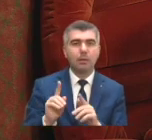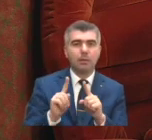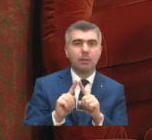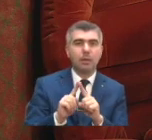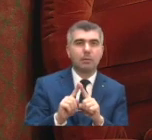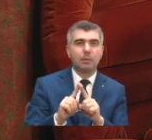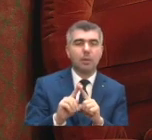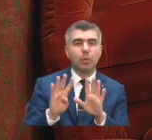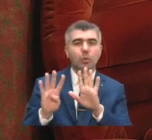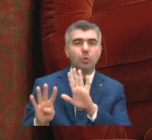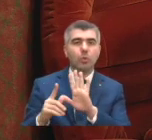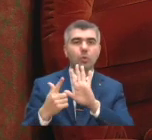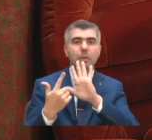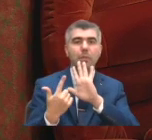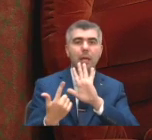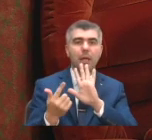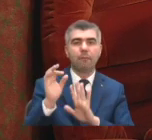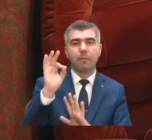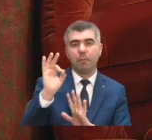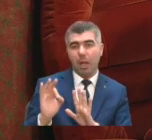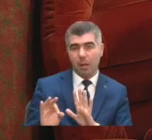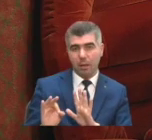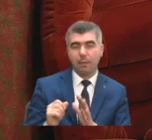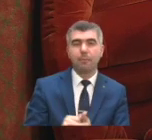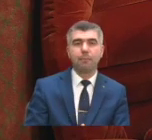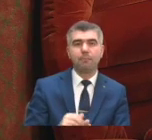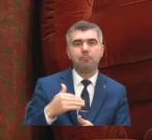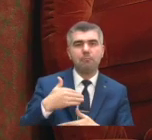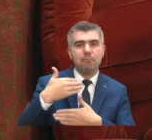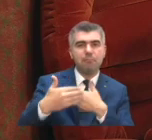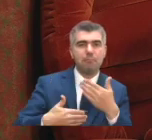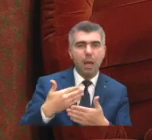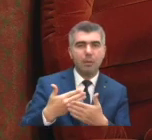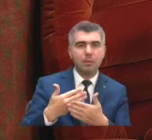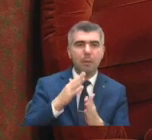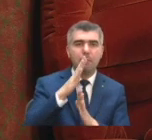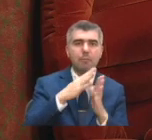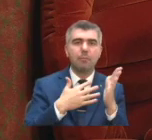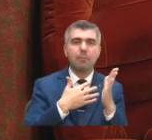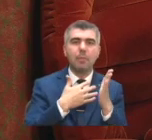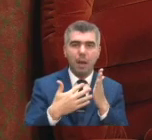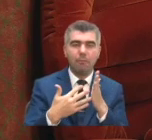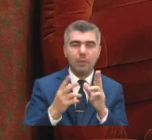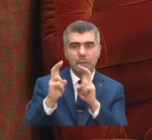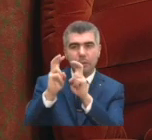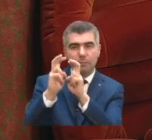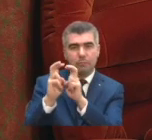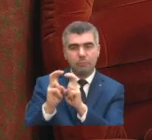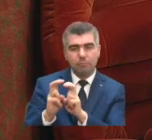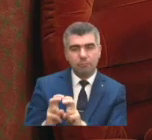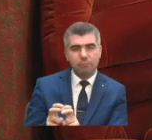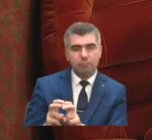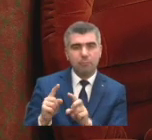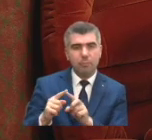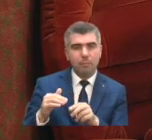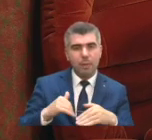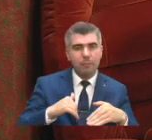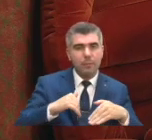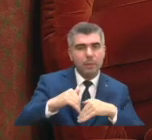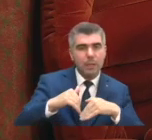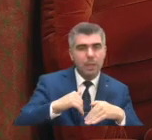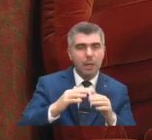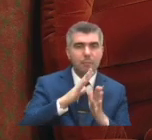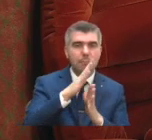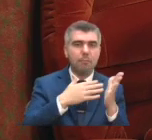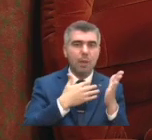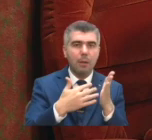إلى 79%. ومن بعد دار مخطط اخر اللي هو مخطط ديال تقليص الفوارق المجاليه اللي تبرمجات